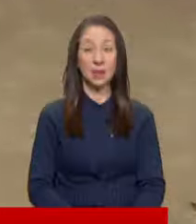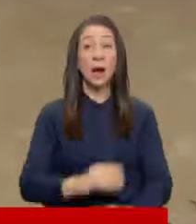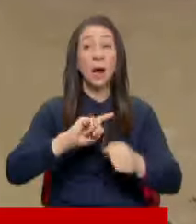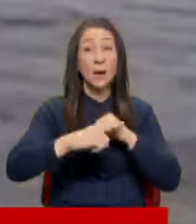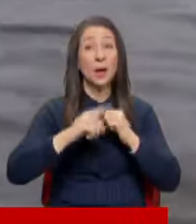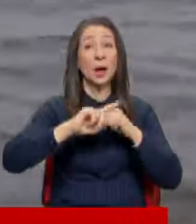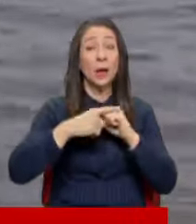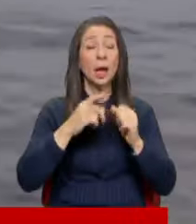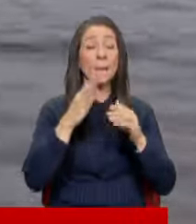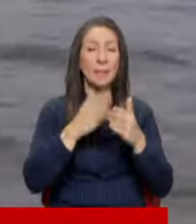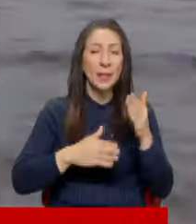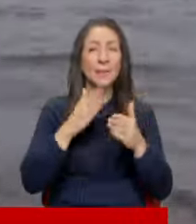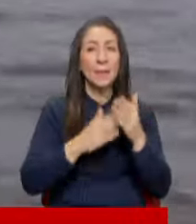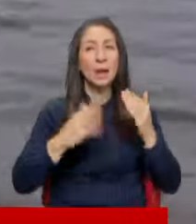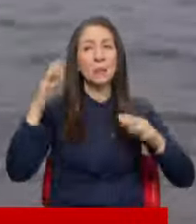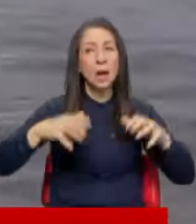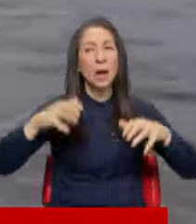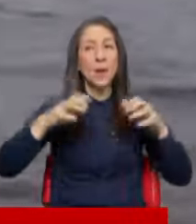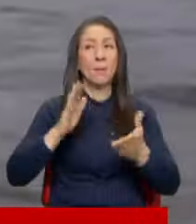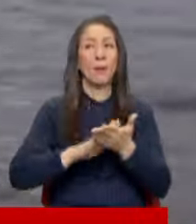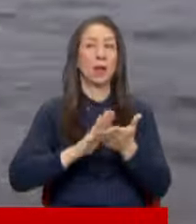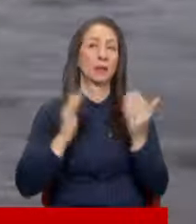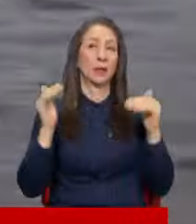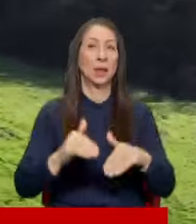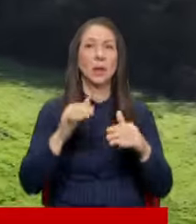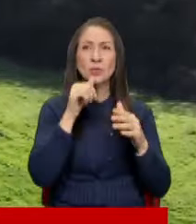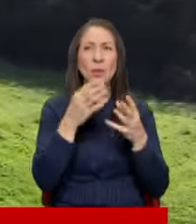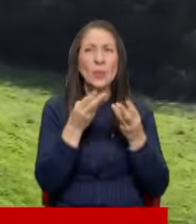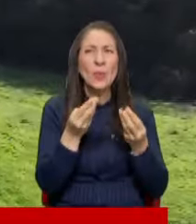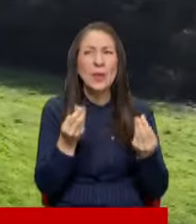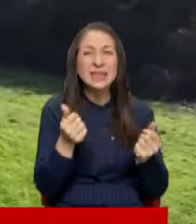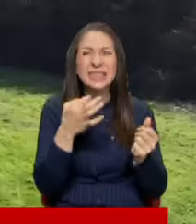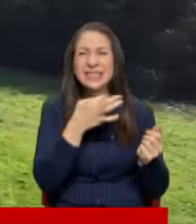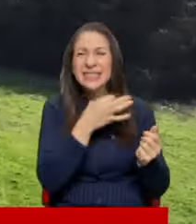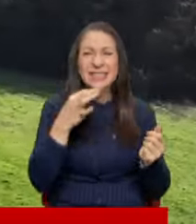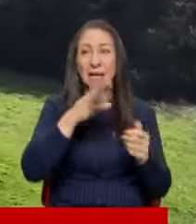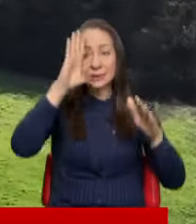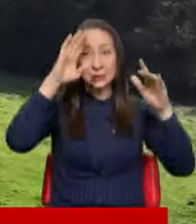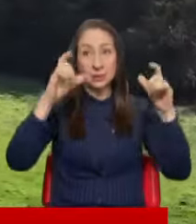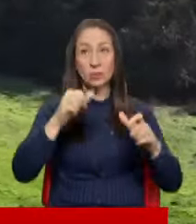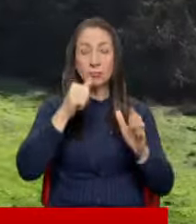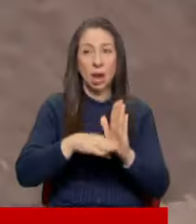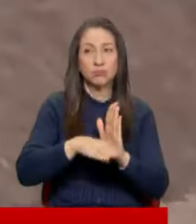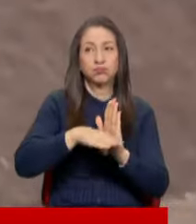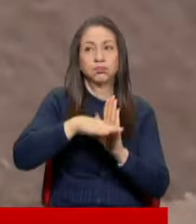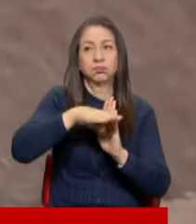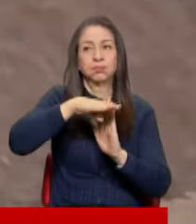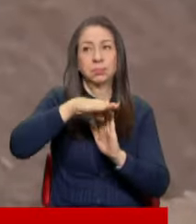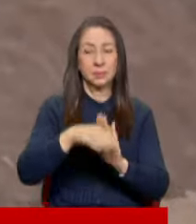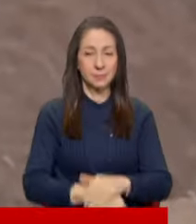haftalardır aralıklarla devam eden yağışlar bereketiyle geldi kuraklık tehlikesiyle burun buruna gelen İstanbul'un barajlarını